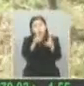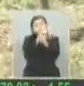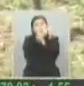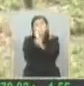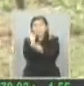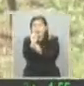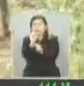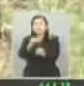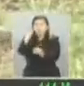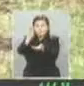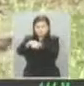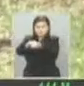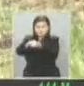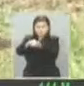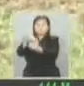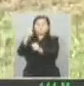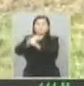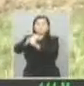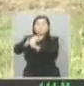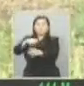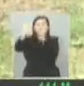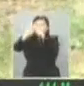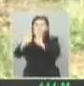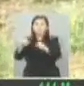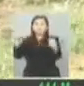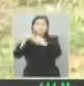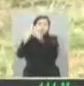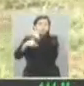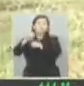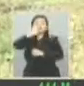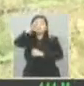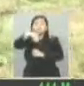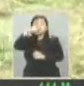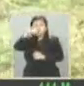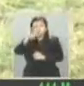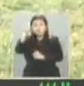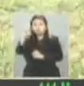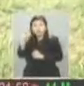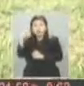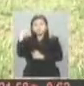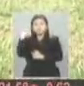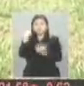ช้างปางละเพื่อเป็นอนุสรณ์แก่สัตว์คู่บ้านคู่เมืองของไทย ทั้งหมดประ